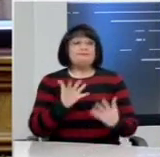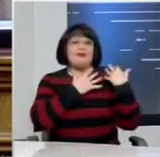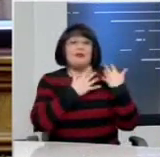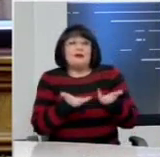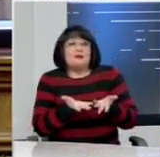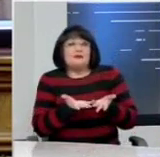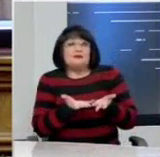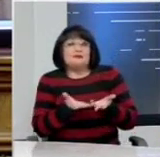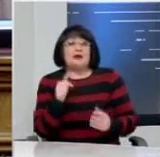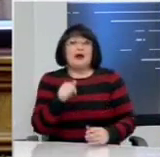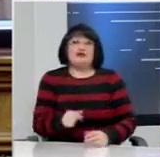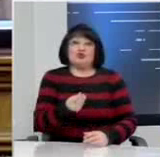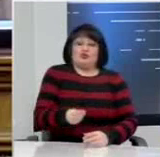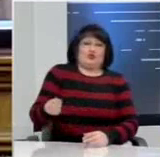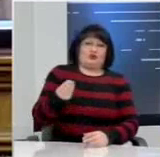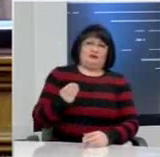είναι νομίζω κάτι το οποίο ξεπερνά